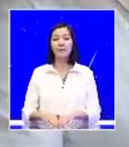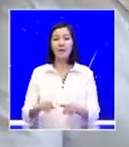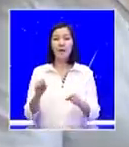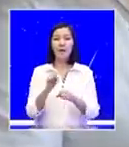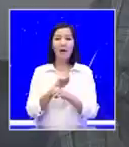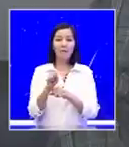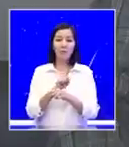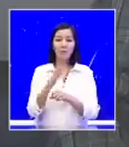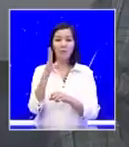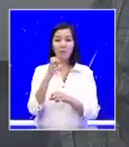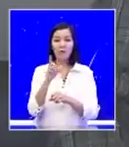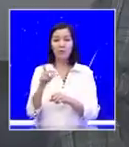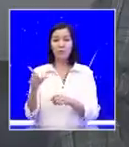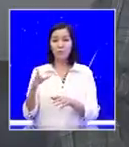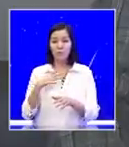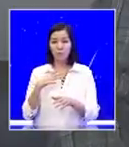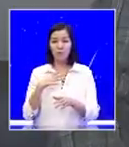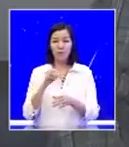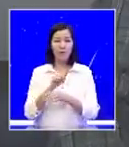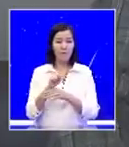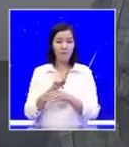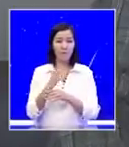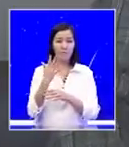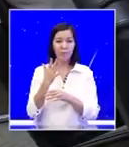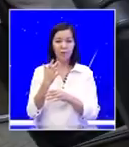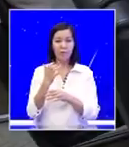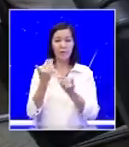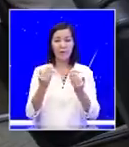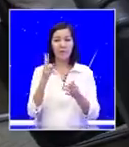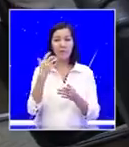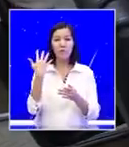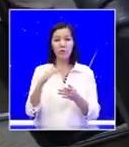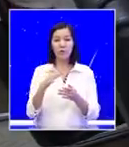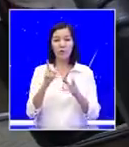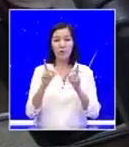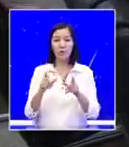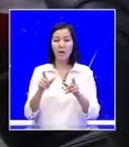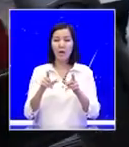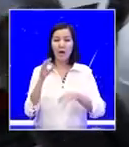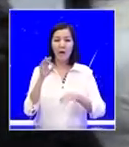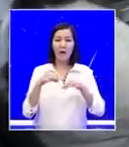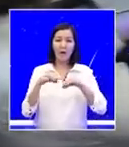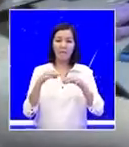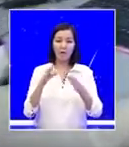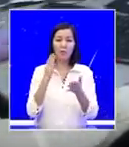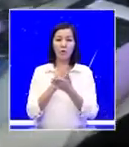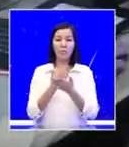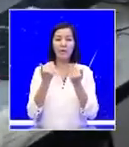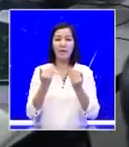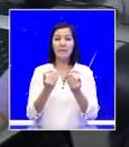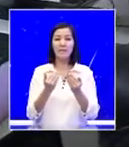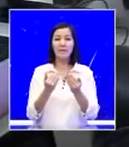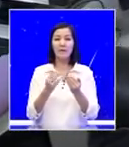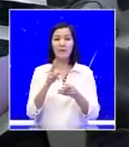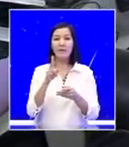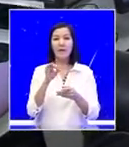саны бұрын 500-ге жуық болған, қазір соның жартысы ғана адам тасымалдауға тартылған. Ал қалғаны елдегі ахуал қалыпқа